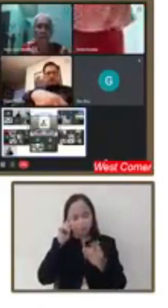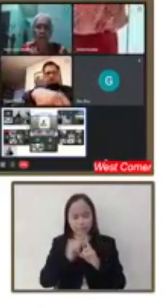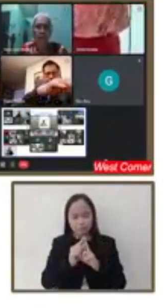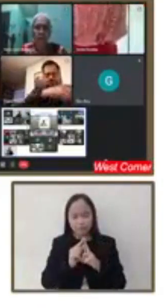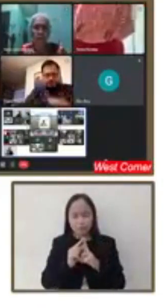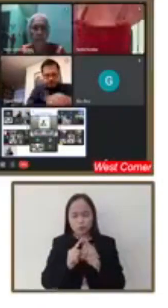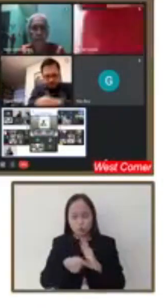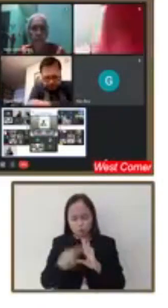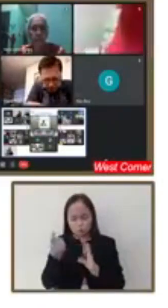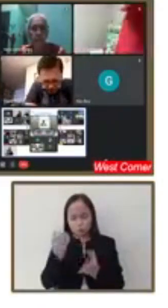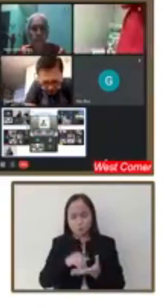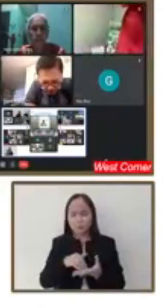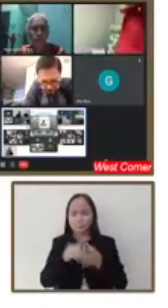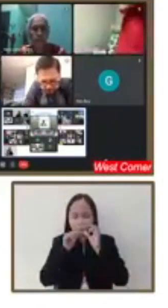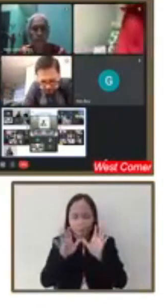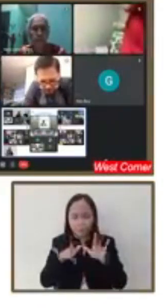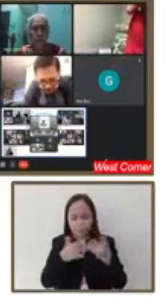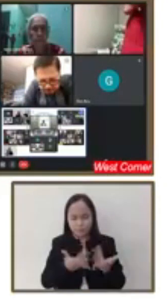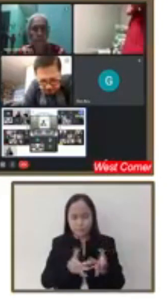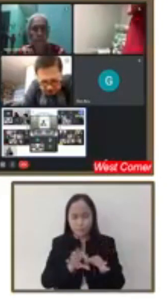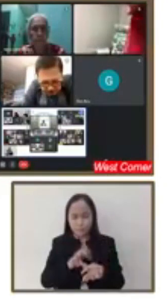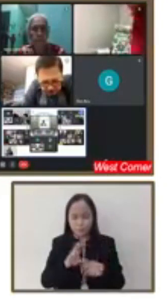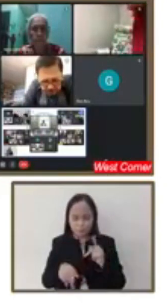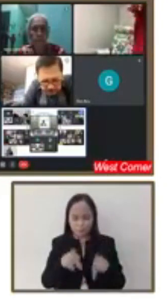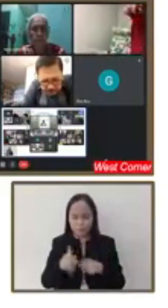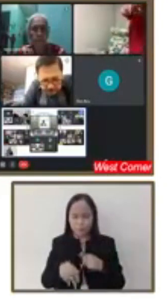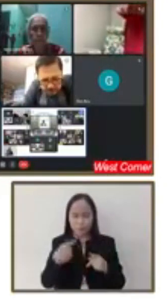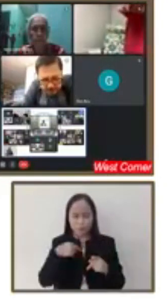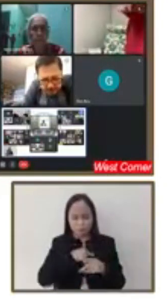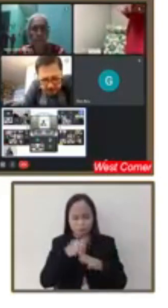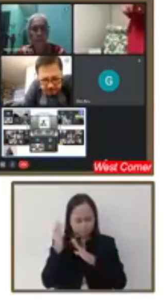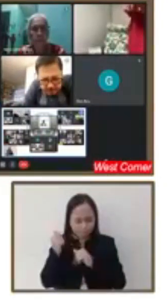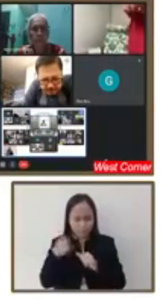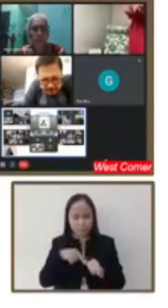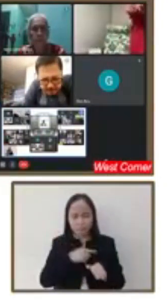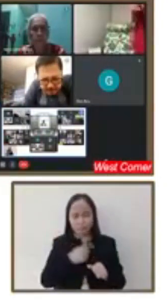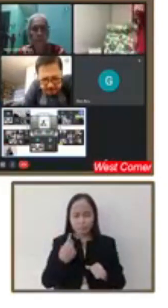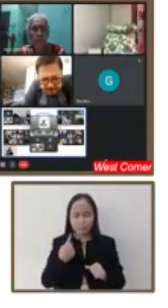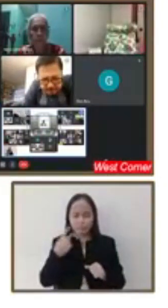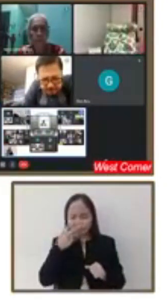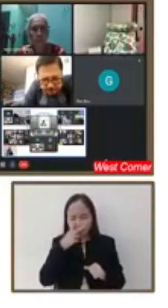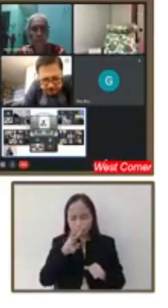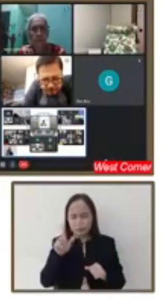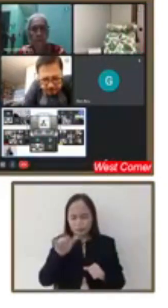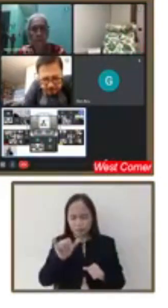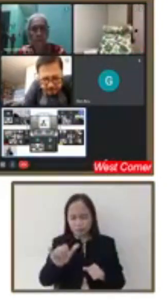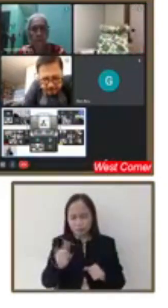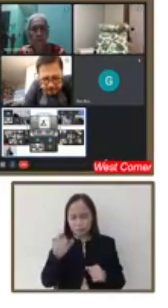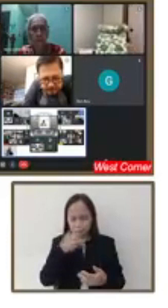Once again, bless the hearts of your people with this message, O God. Now ay makita po namin ang kahalagahan po ng eternal investment.